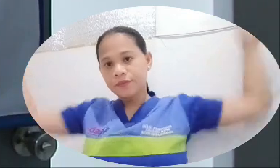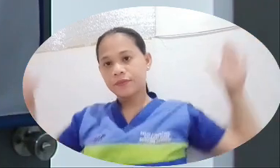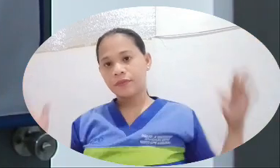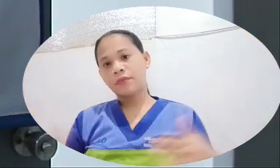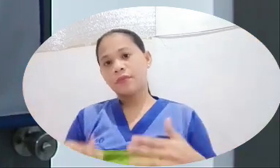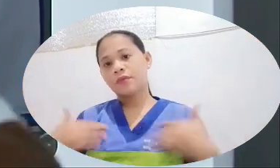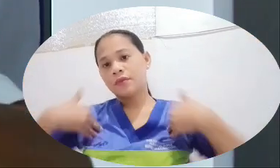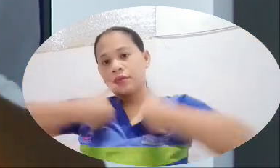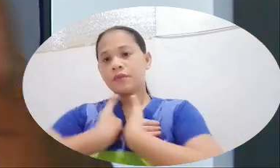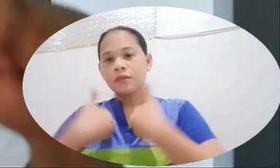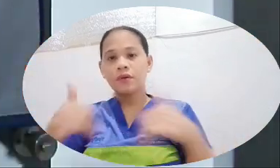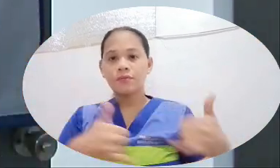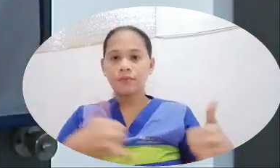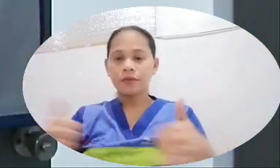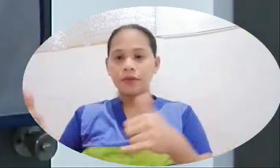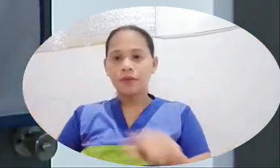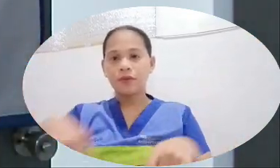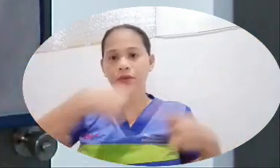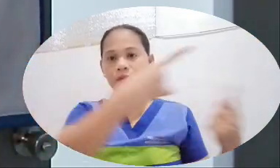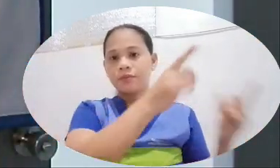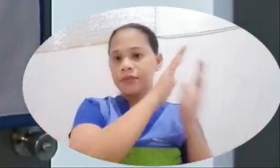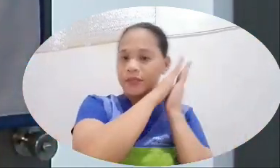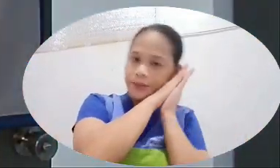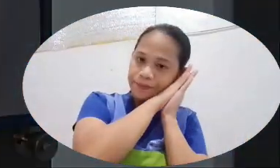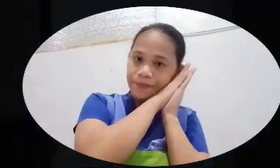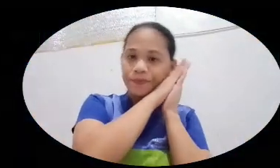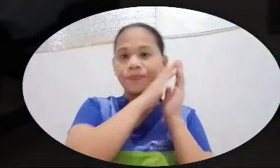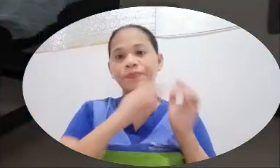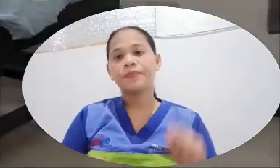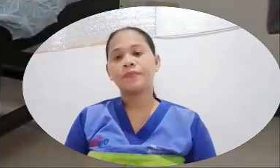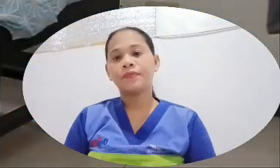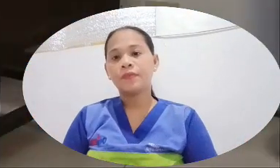nakakapagod naman maglaro, makatulog na nga lang.